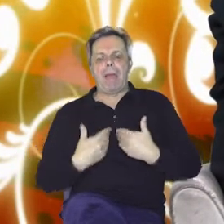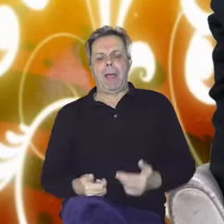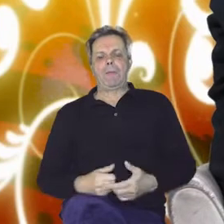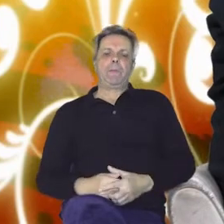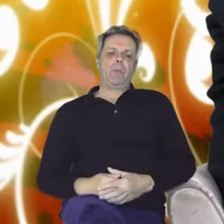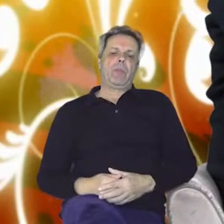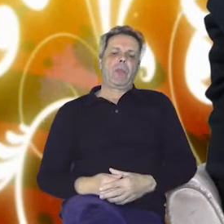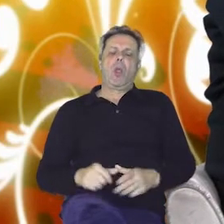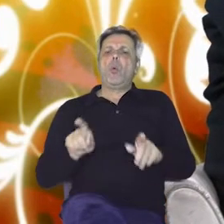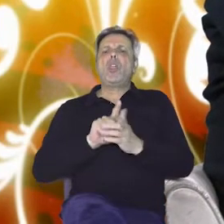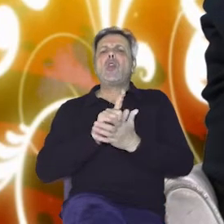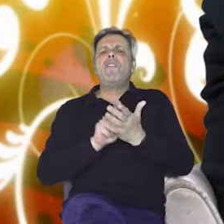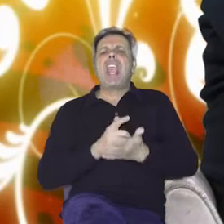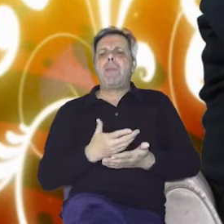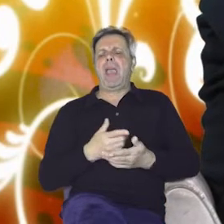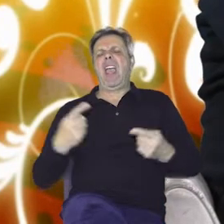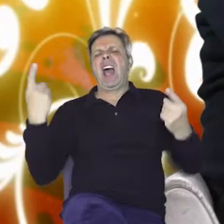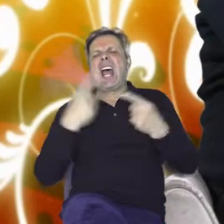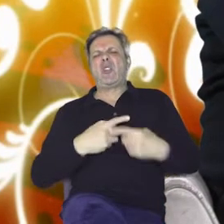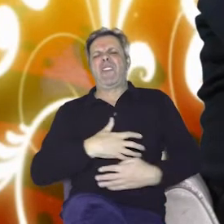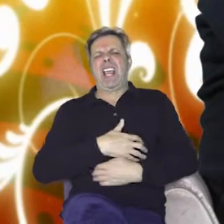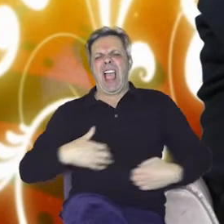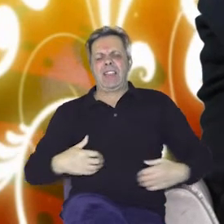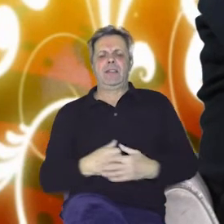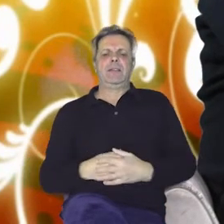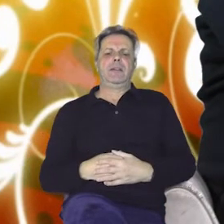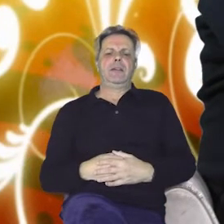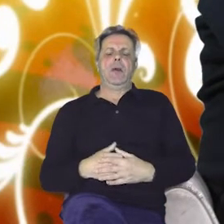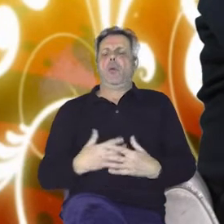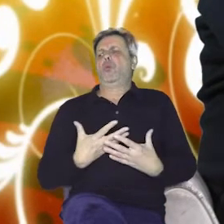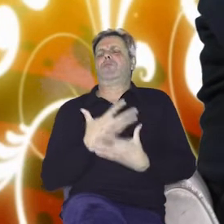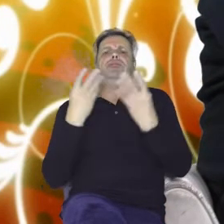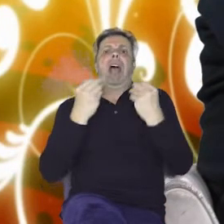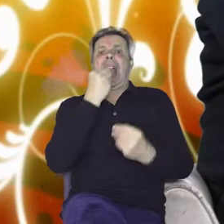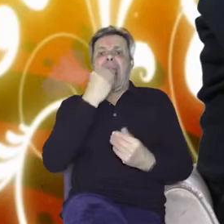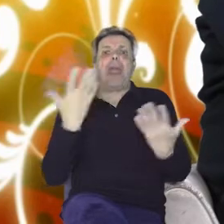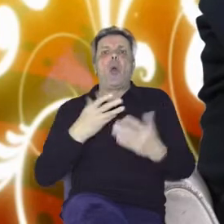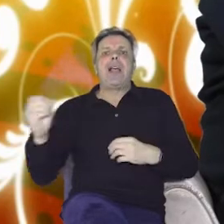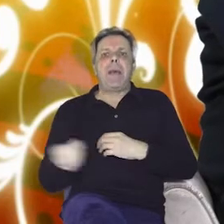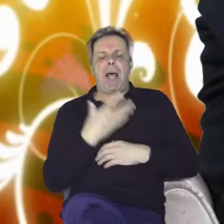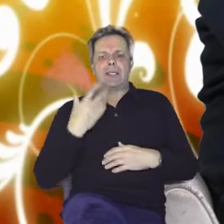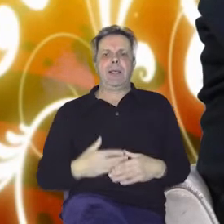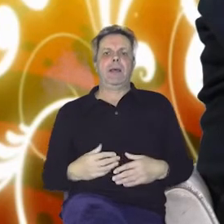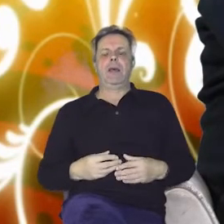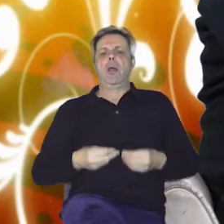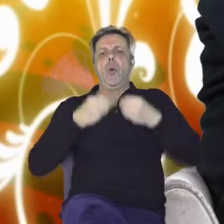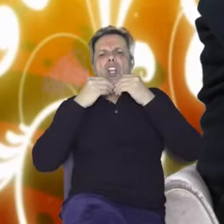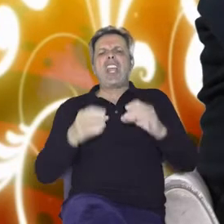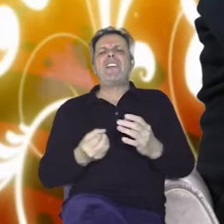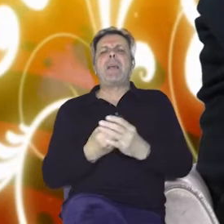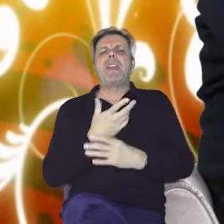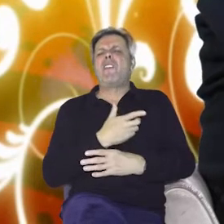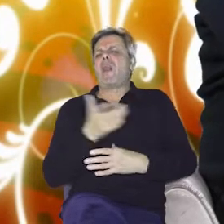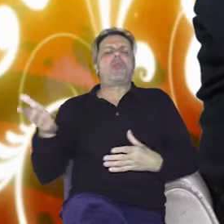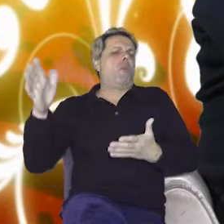U isto vrijeme toliki ratovi i glad, uz obilje hrane koja se baca, uništavanje prirode do